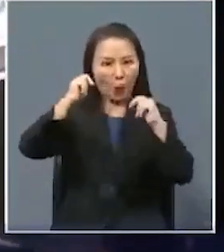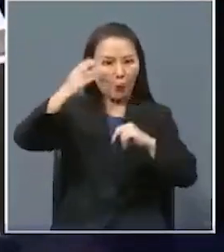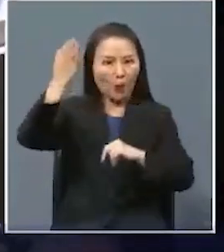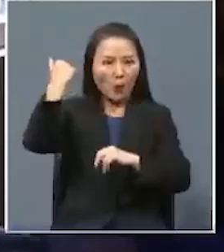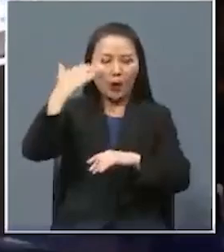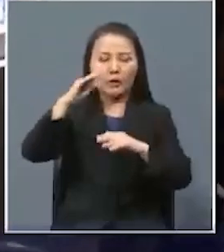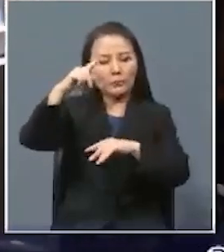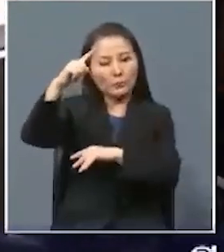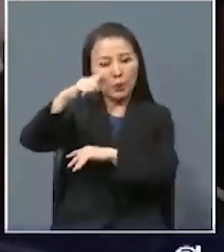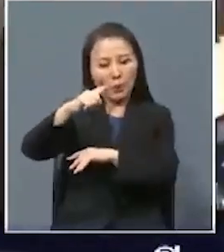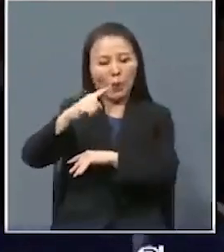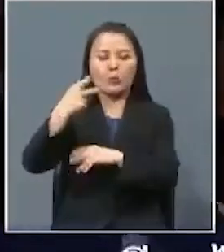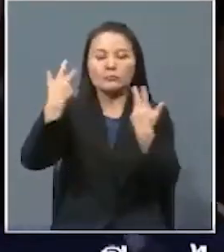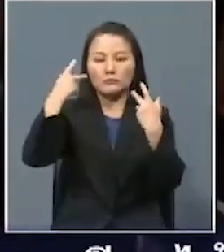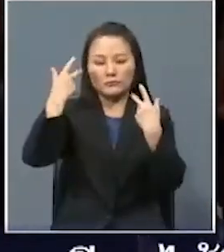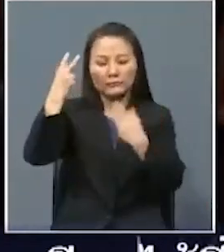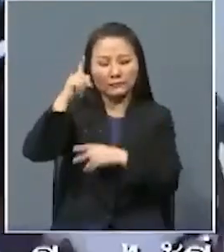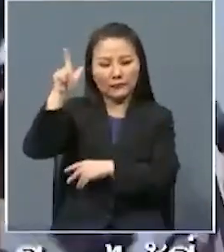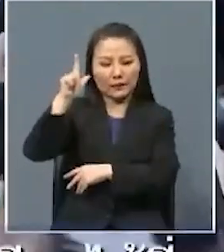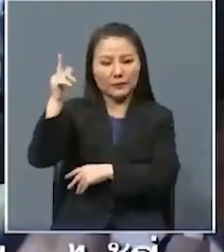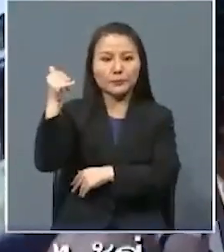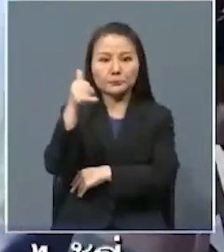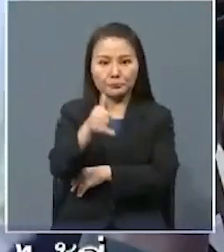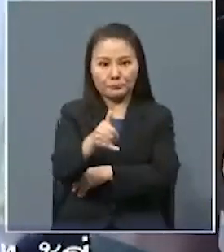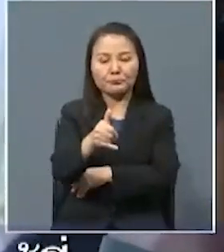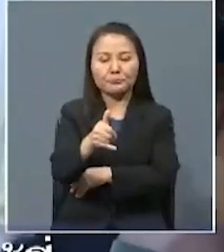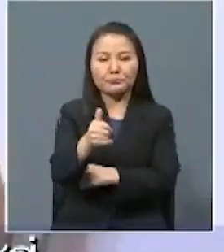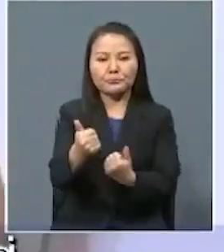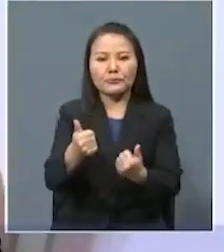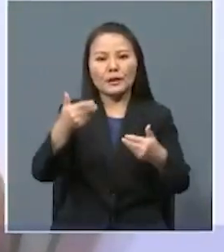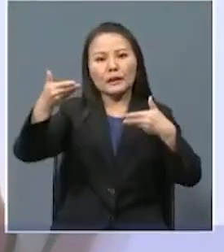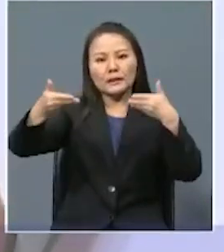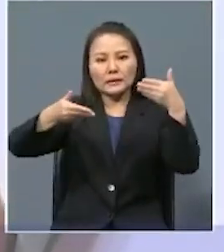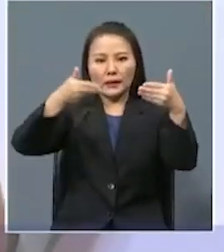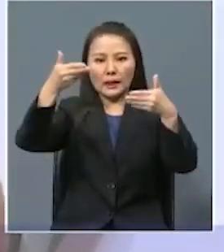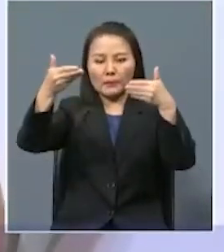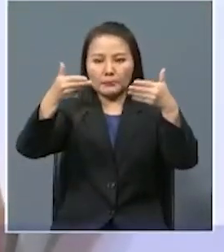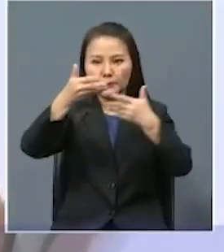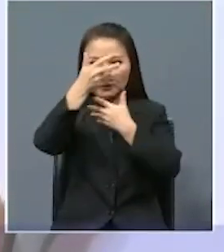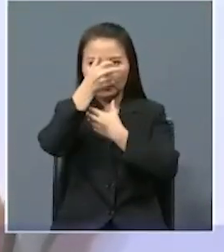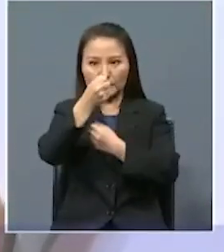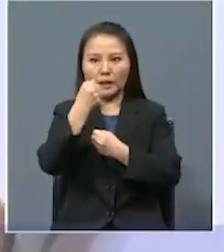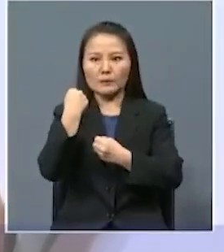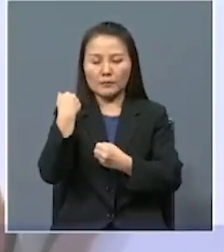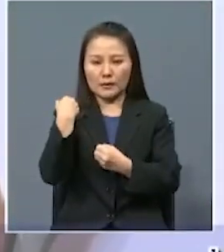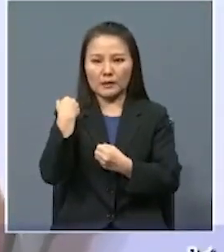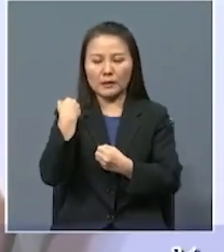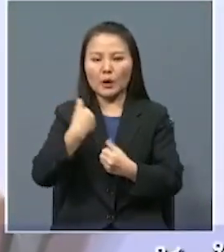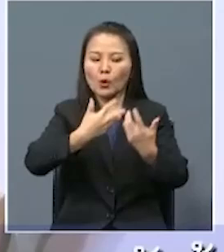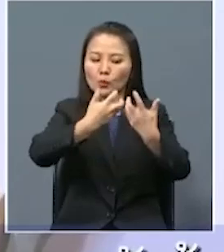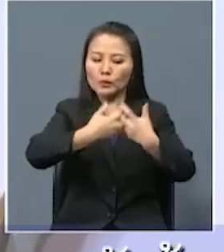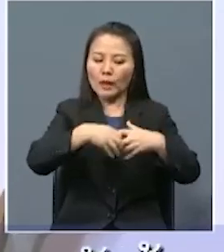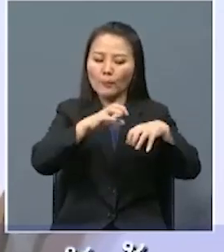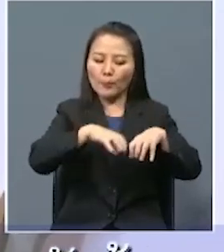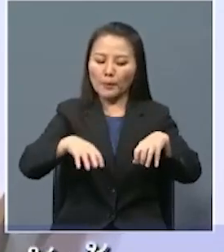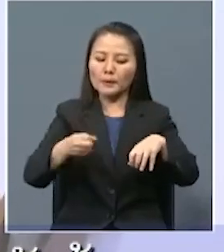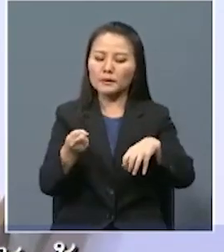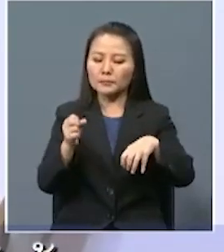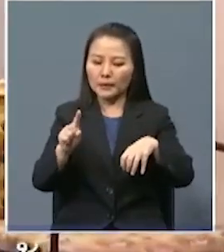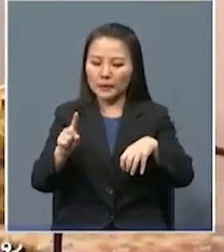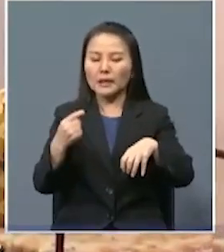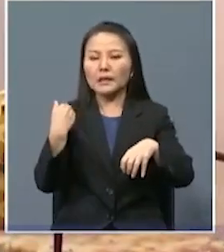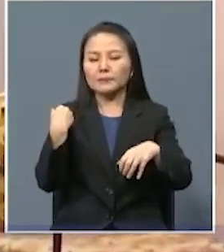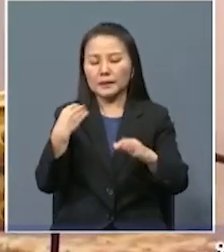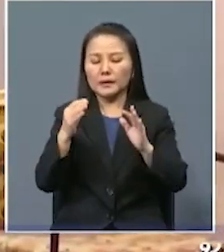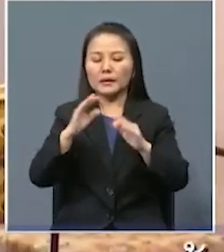ในช่วงบ่ายด้วยนะครับซึ่งงานนี้ก็มีการจัดนิทรรศการที่น่าสนใจของเอุตสาหกรรมซึ่งรัฐบาลมีการปัก